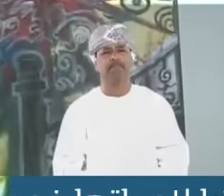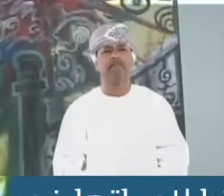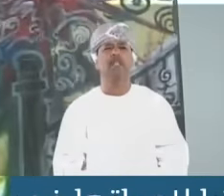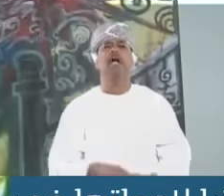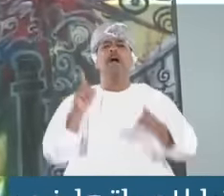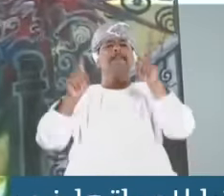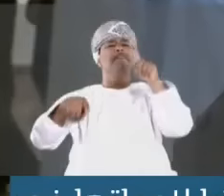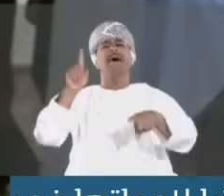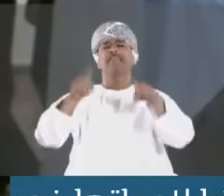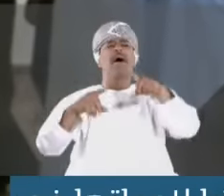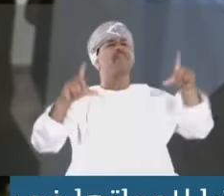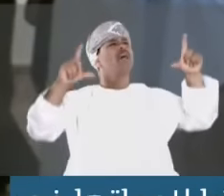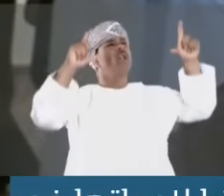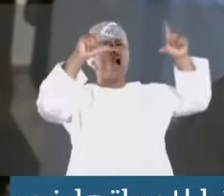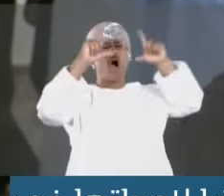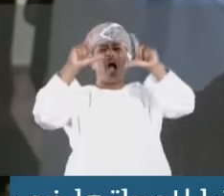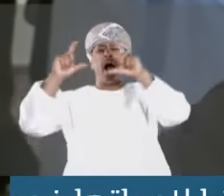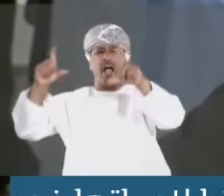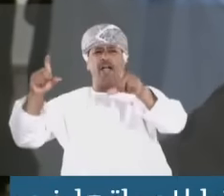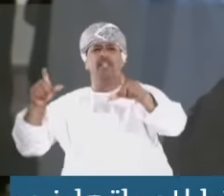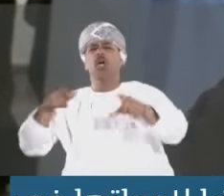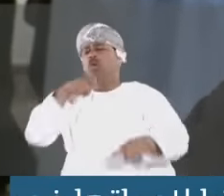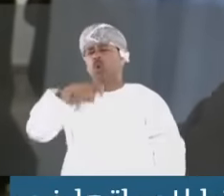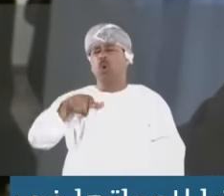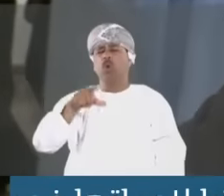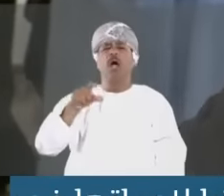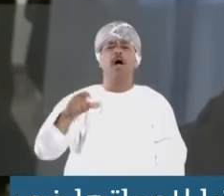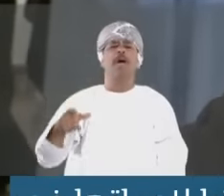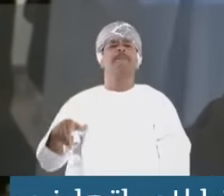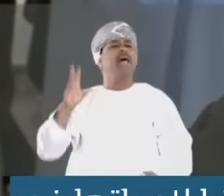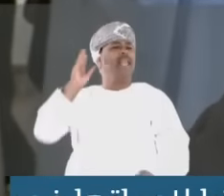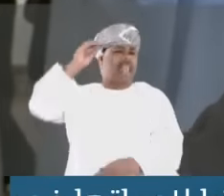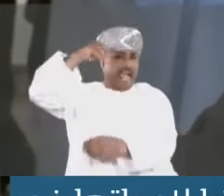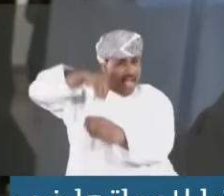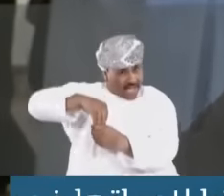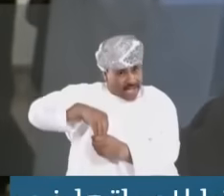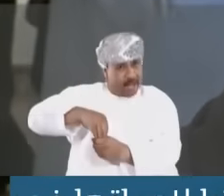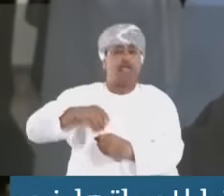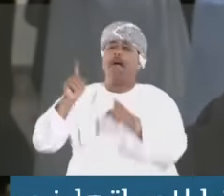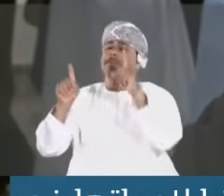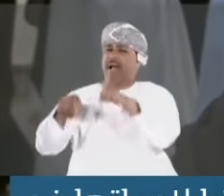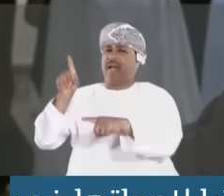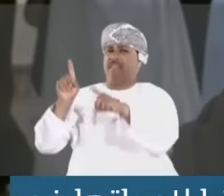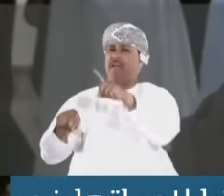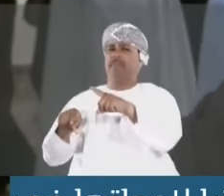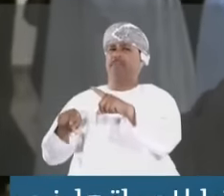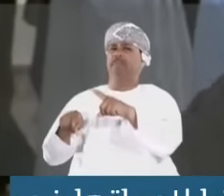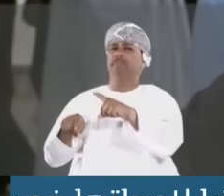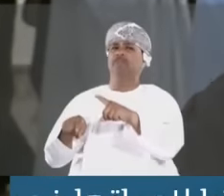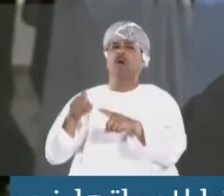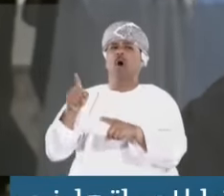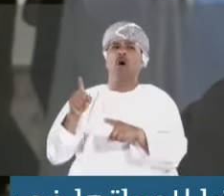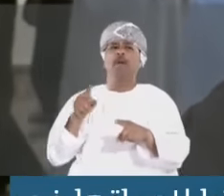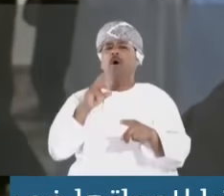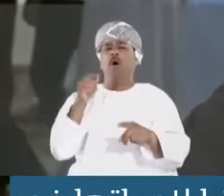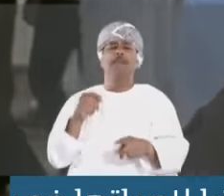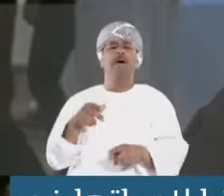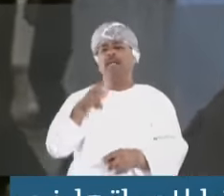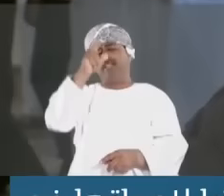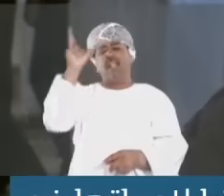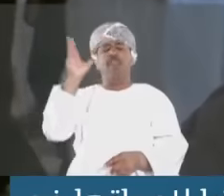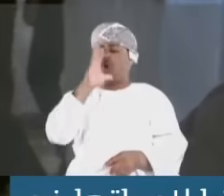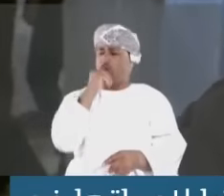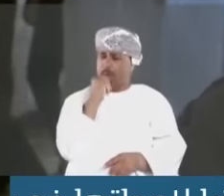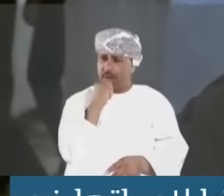بعض اللوحات تتكلم عن إعاقة، وبعضهم تتكلم عن تراث العمانية،